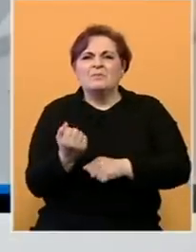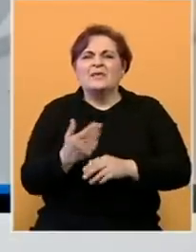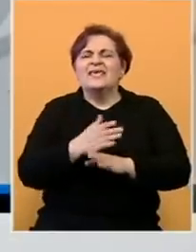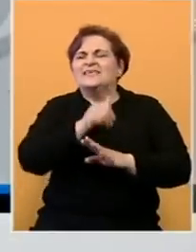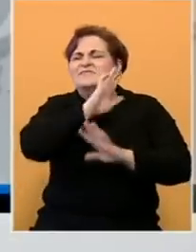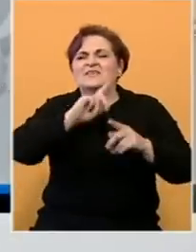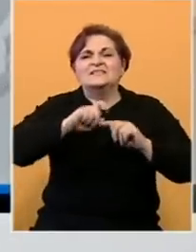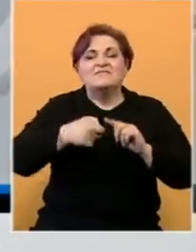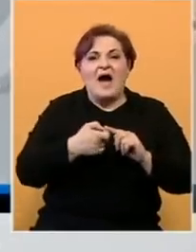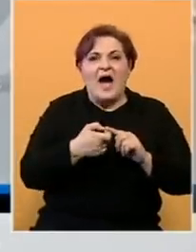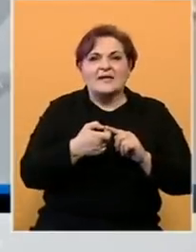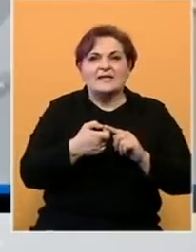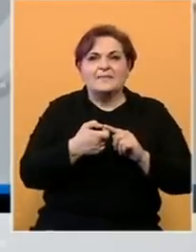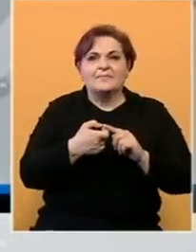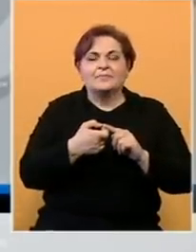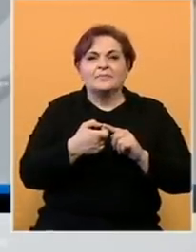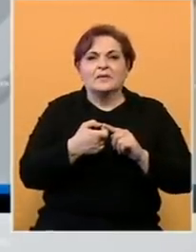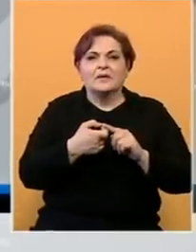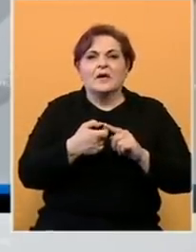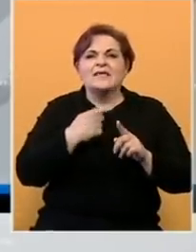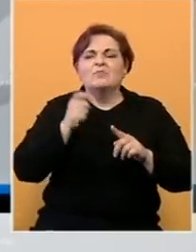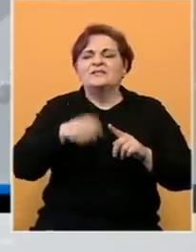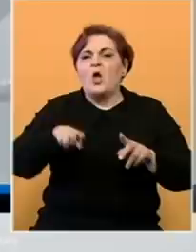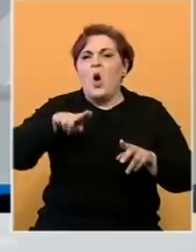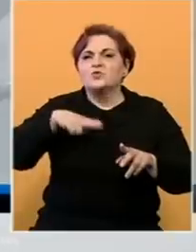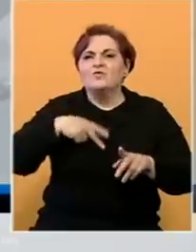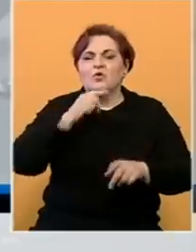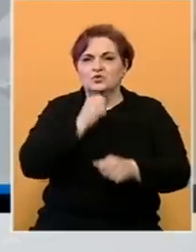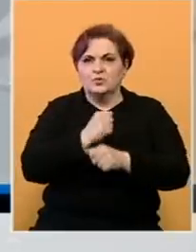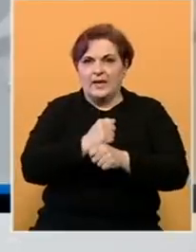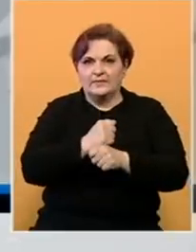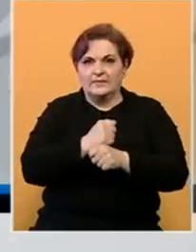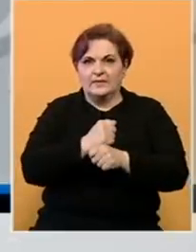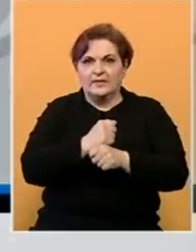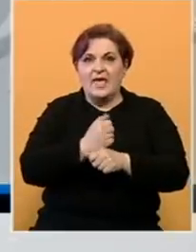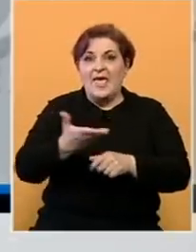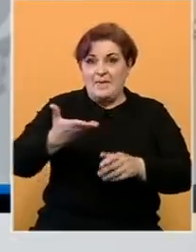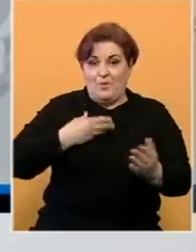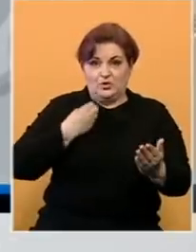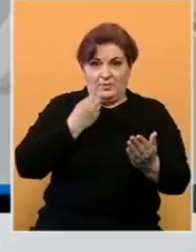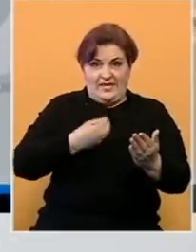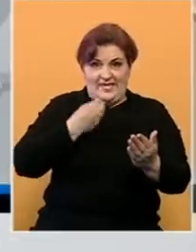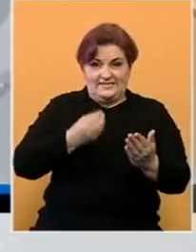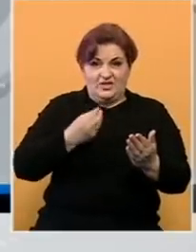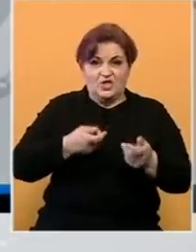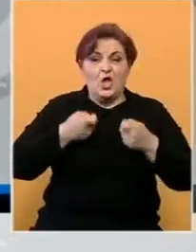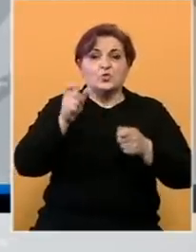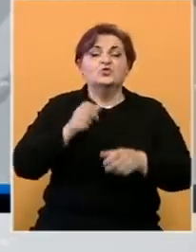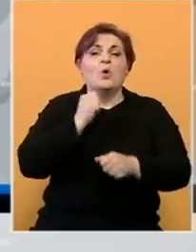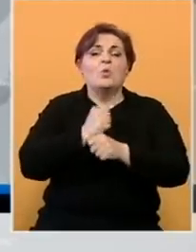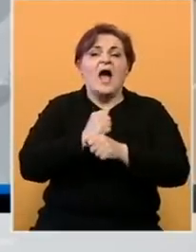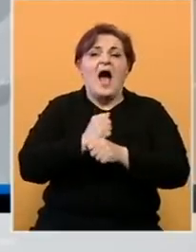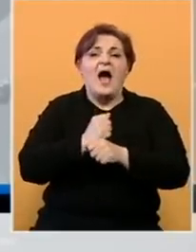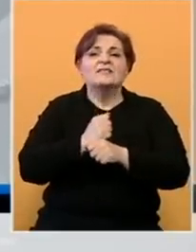relevantnih činjenica te postojanja eventualne kaznene odgovornosti počinitelja. Po dobijanju izvješća tužitelj će odlučiti